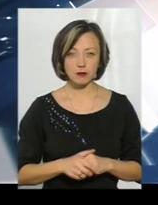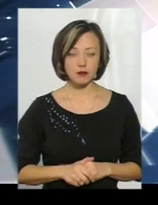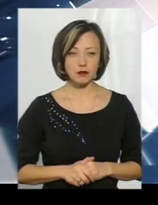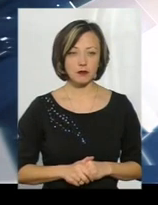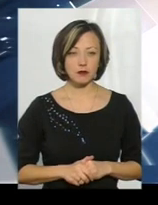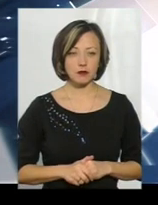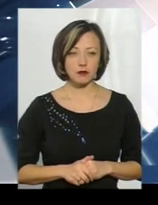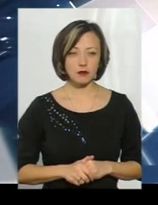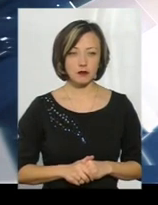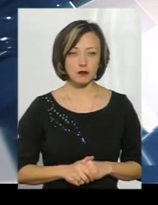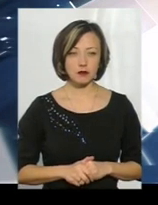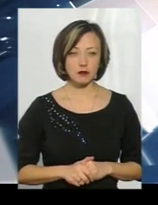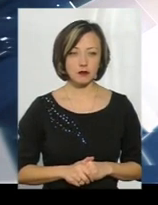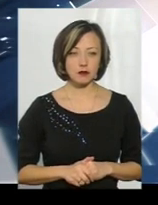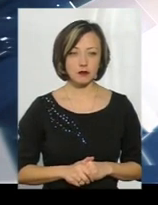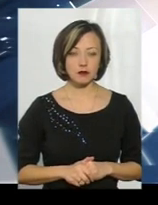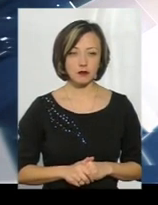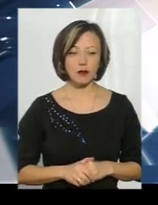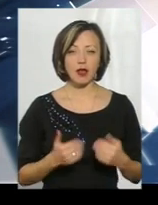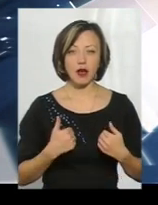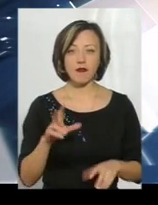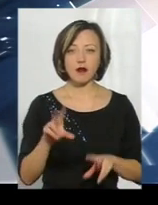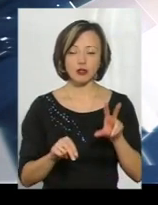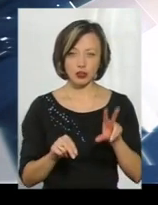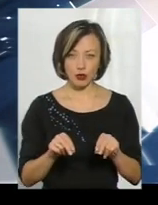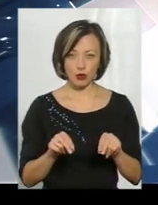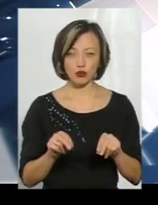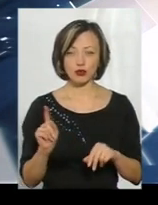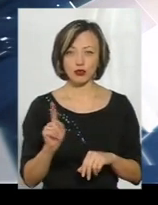Тому я вважаю, що